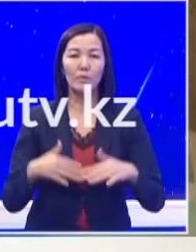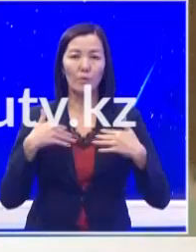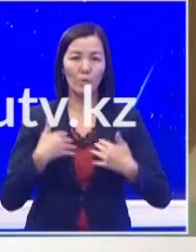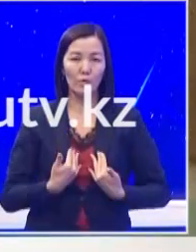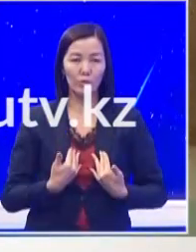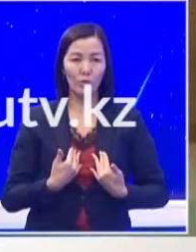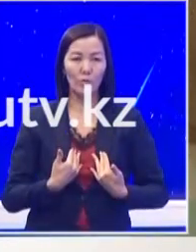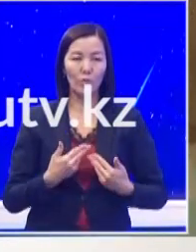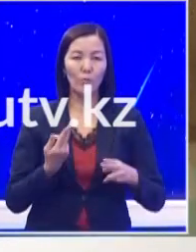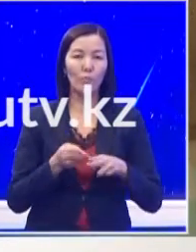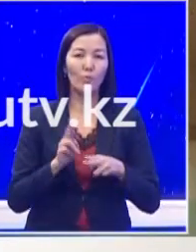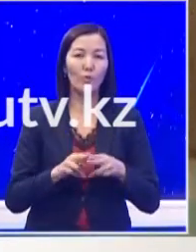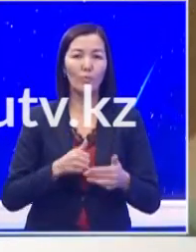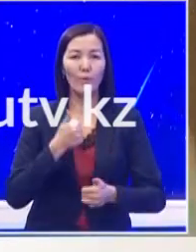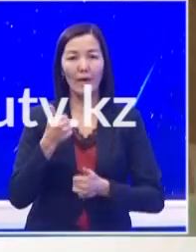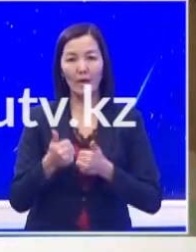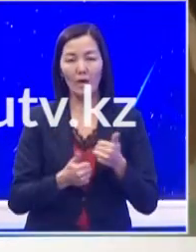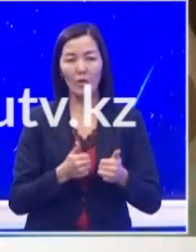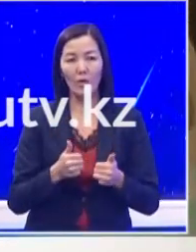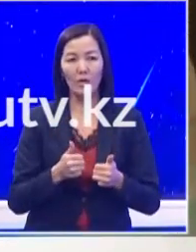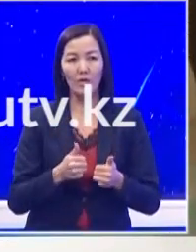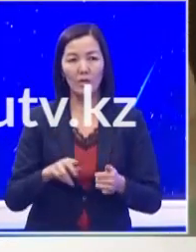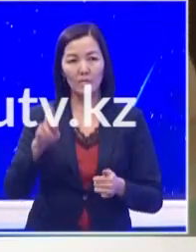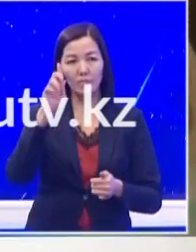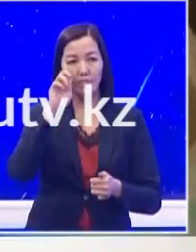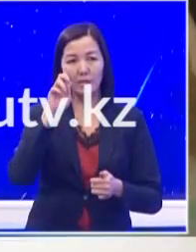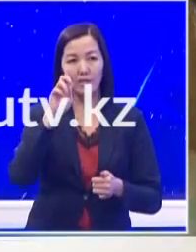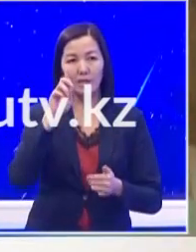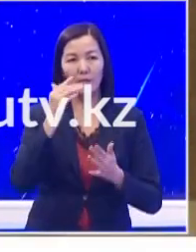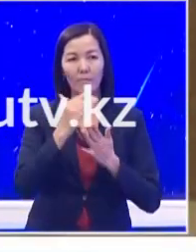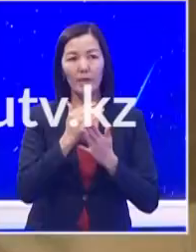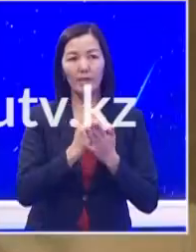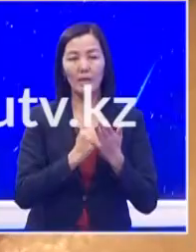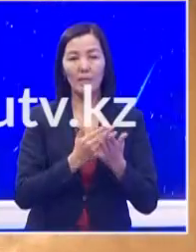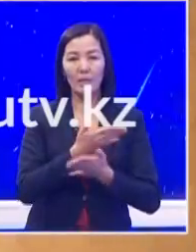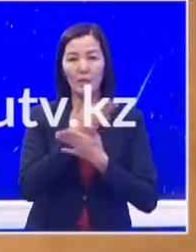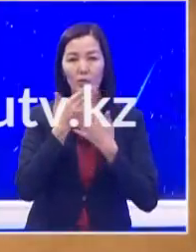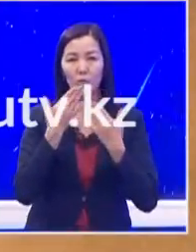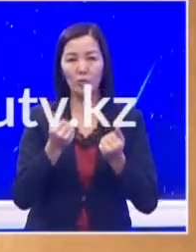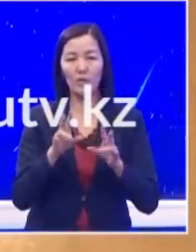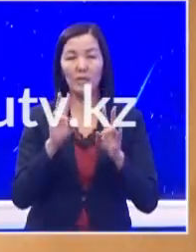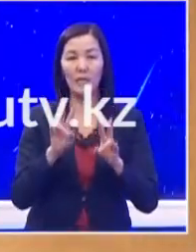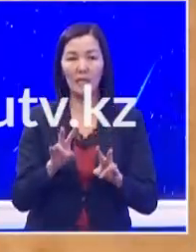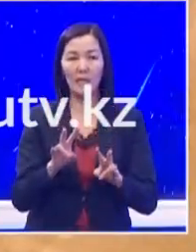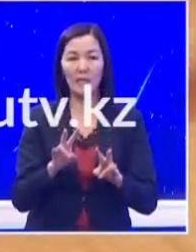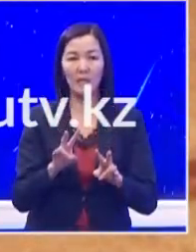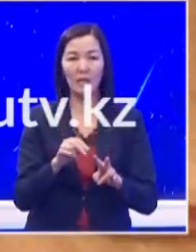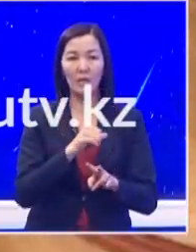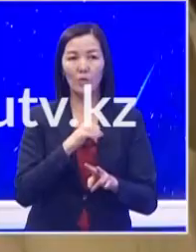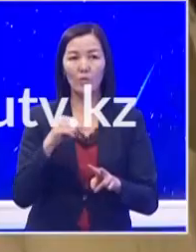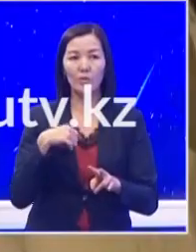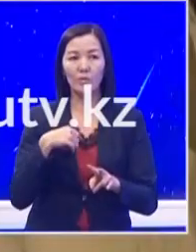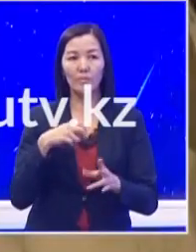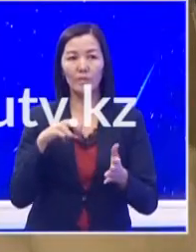бұл байқау ешқандай мемлекеттік бағдарламада бүгін жоқ. Бұл тек қана өзіміз әйтеуір